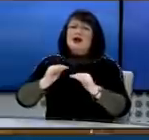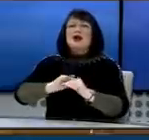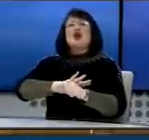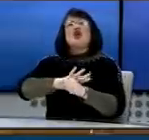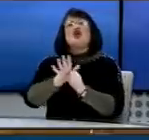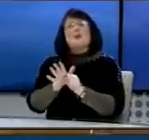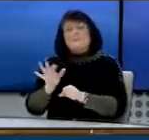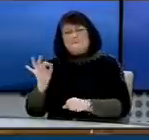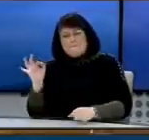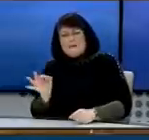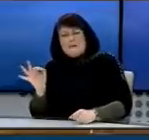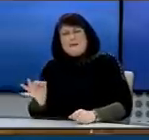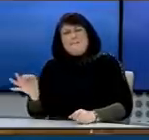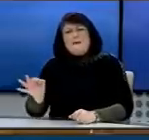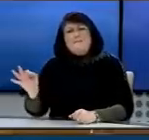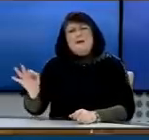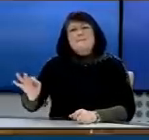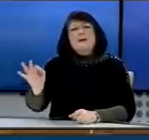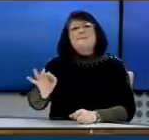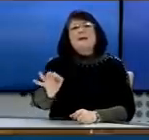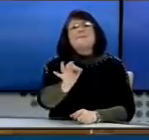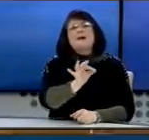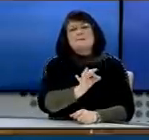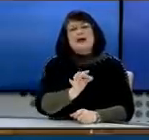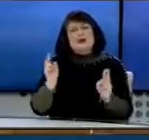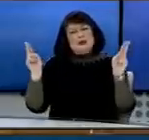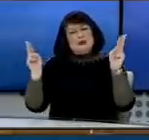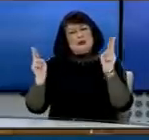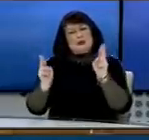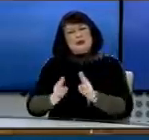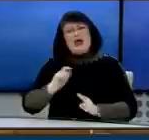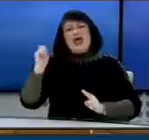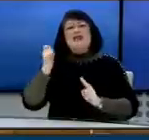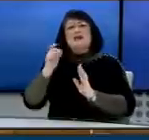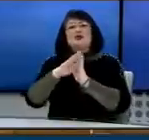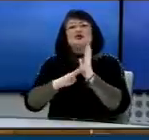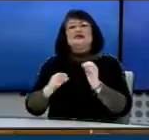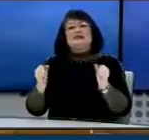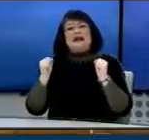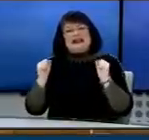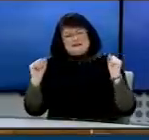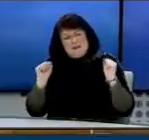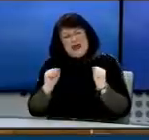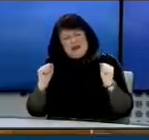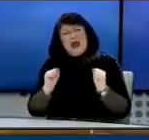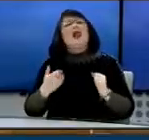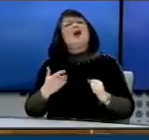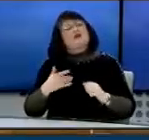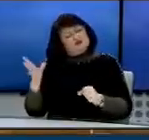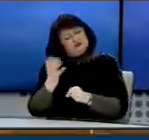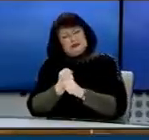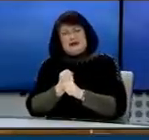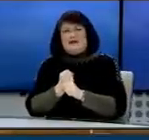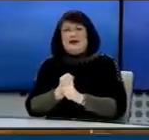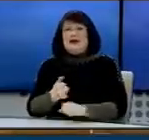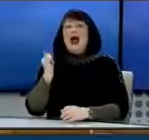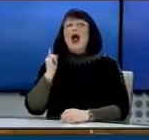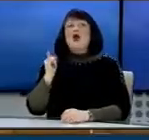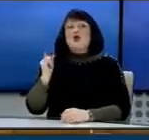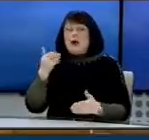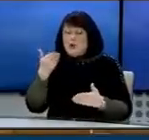να υποχωρούν, ενώ το Εθνικό Σύστημα Υγείας ανταποκρίνεται στην πίεση. Αλλά δεν